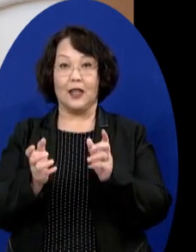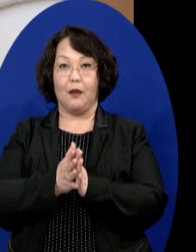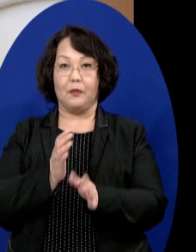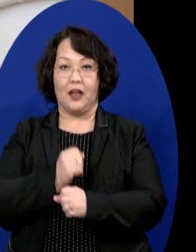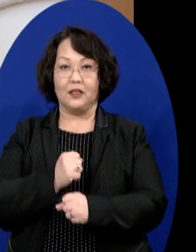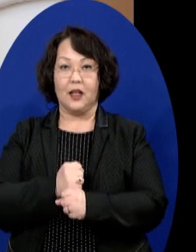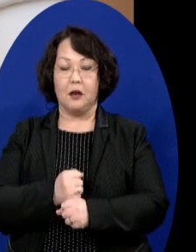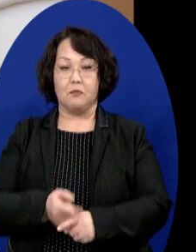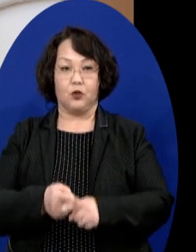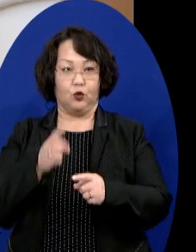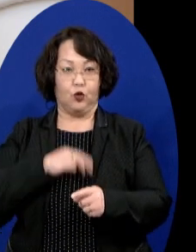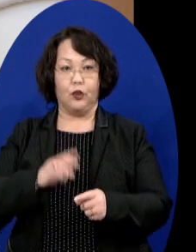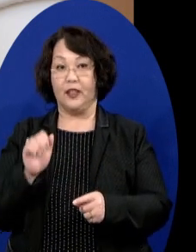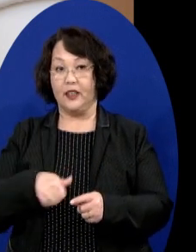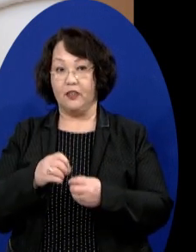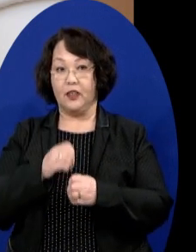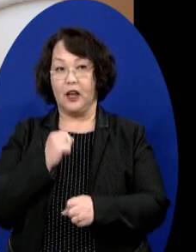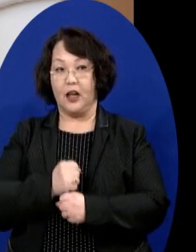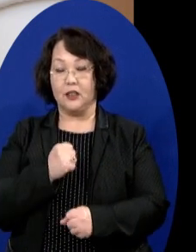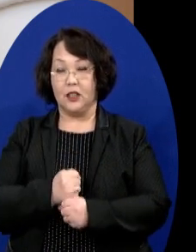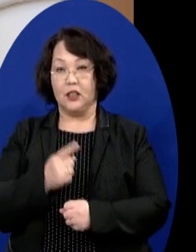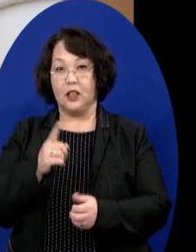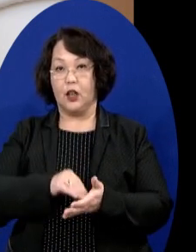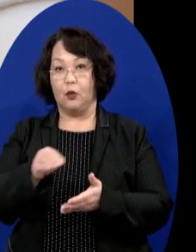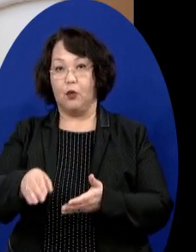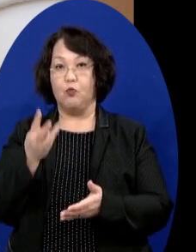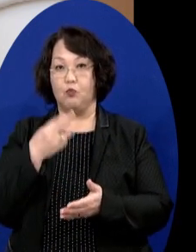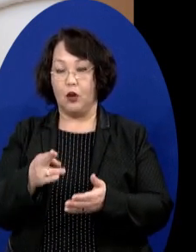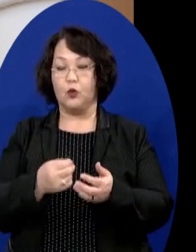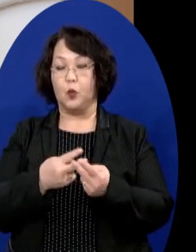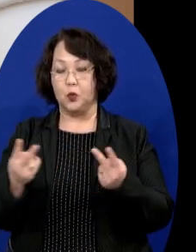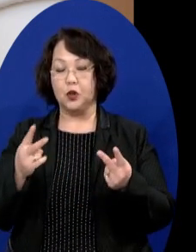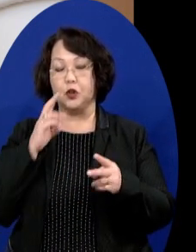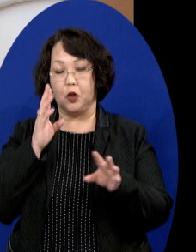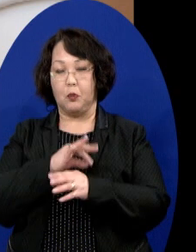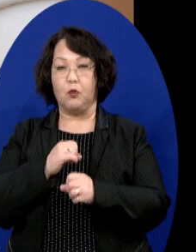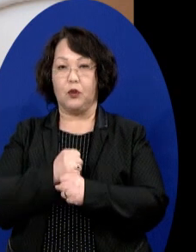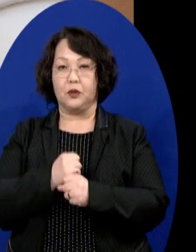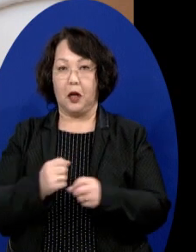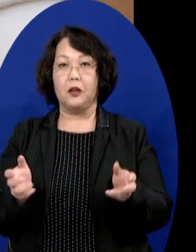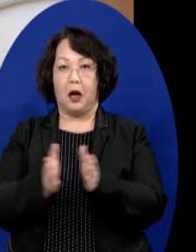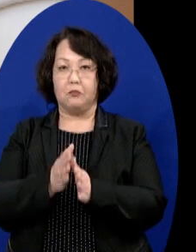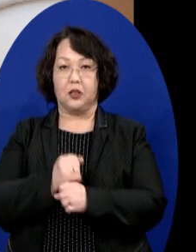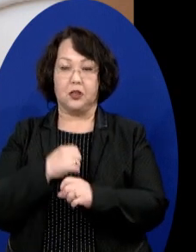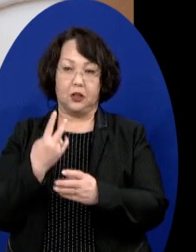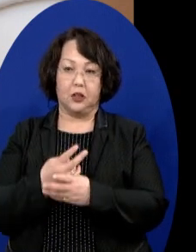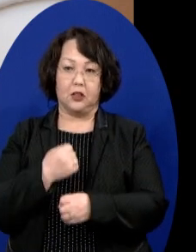бэхжүүлэх чиглэлээр хүчин чармайлт гаргаж, тэрбум мод үндэсний хөдөлгөөний хүрээнд хамтран ажиллахан онцлов.